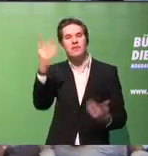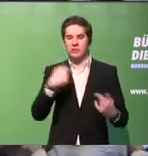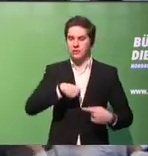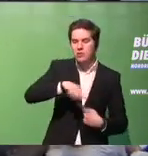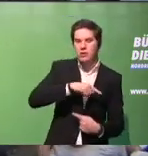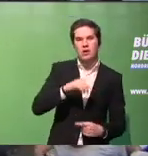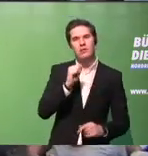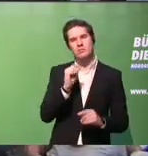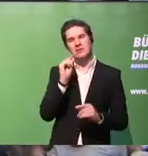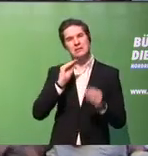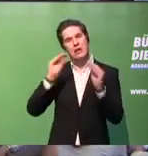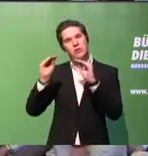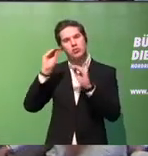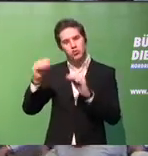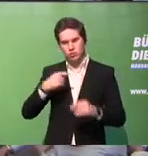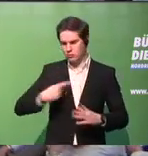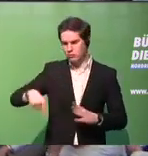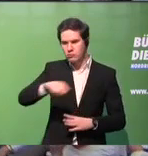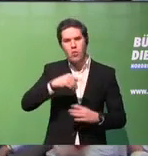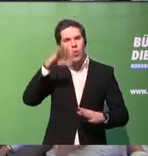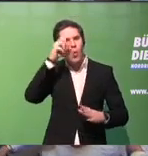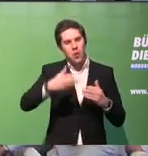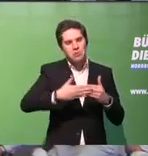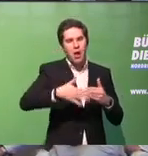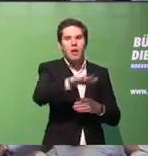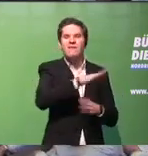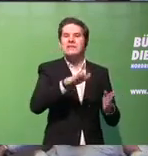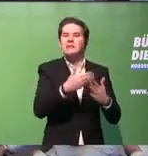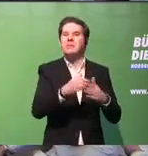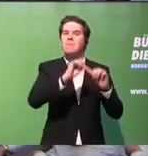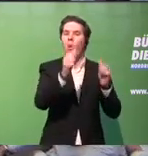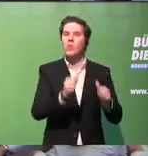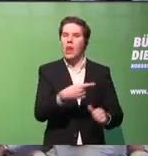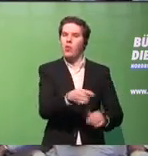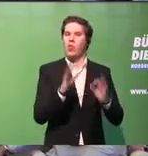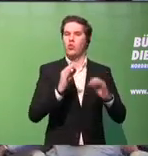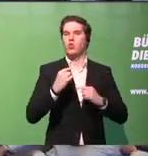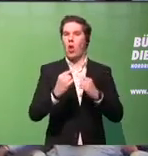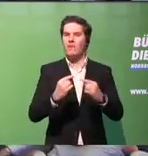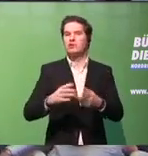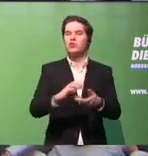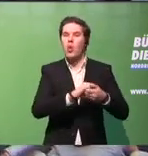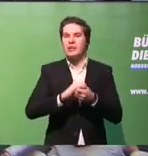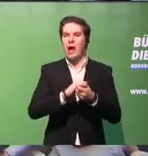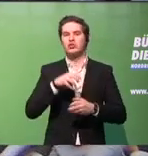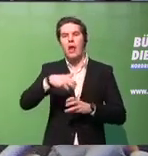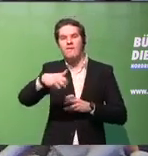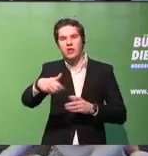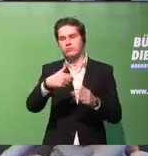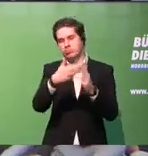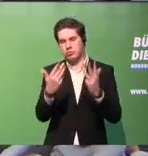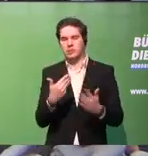wie es Modelle gibt, auch hier in der Gegend von Köln, im Hinblick auf eine solidarische Landwirtschaft. Vielen Dank.